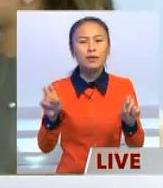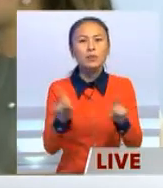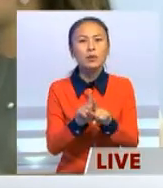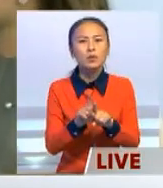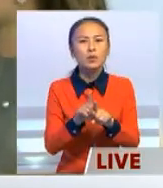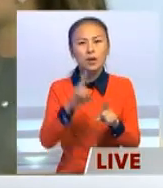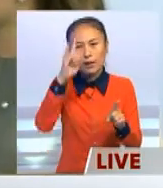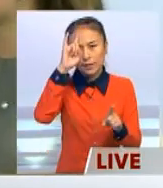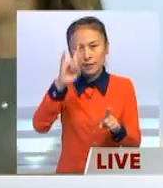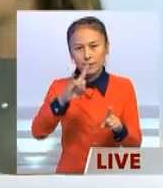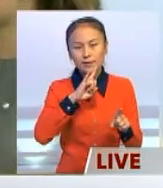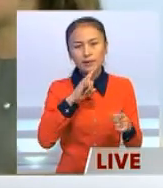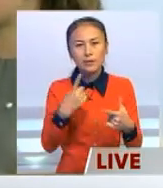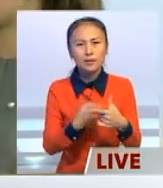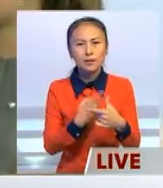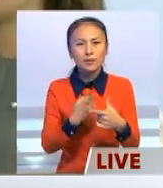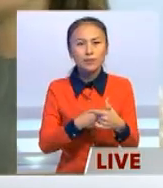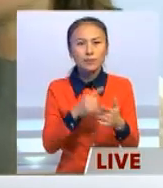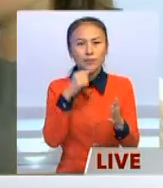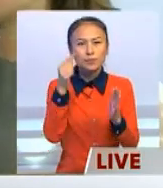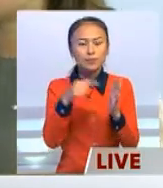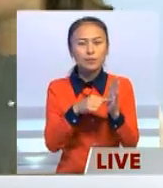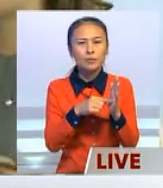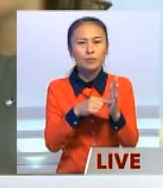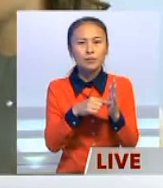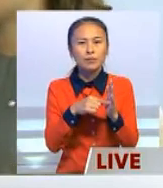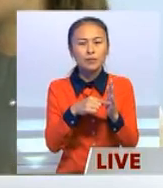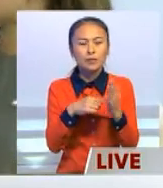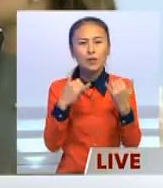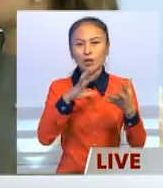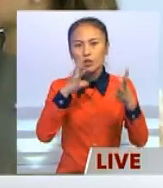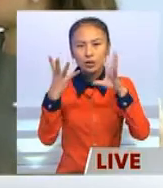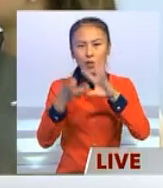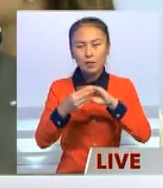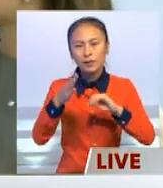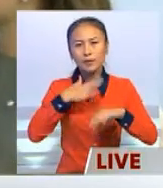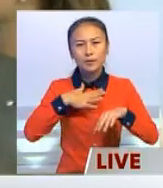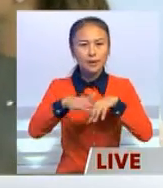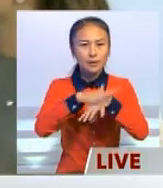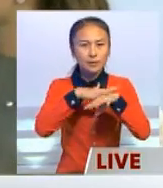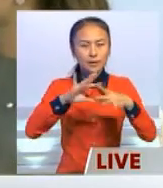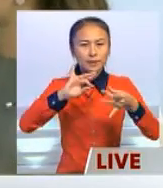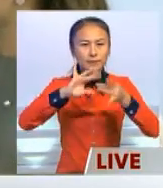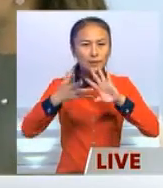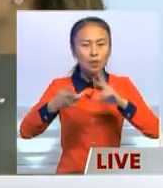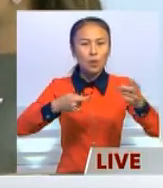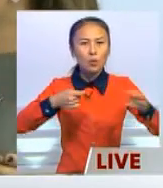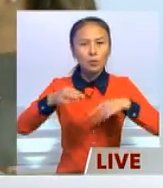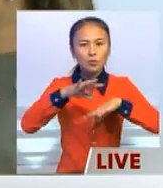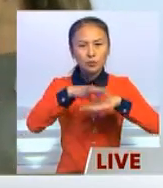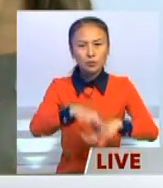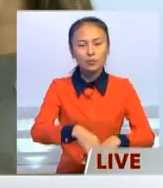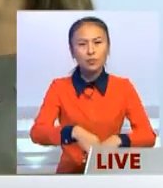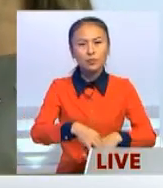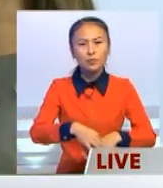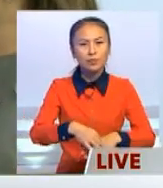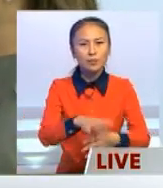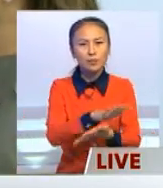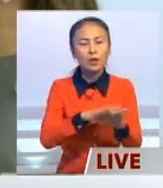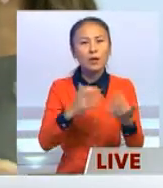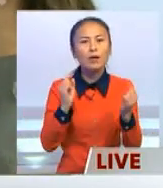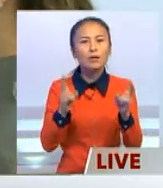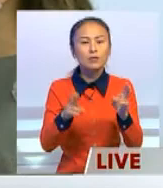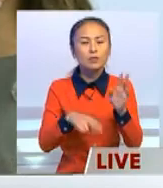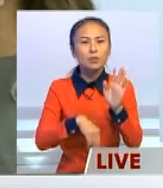сандық Қазақстан тақырыбын арқау болып отыр. Енді жалпы елімізде интернетті қолдану барысы қаншалықты